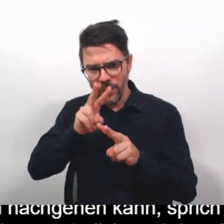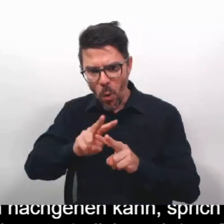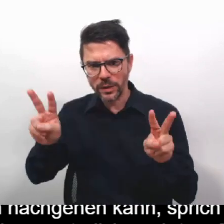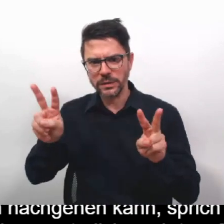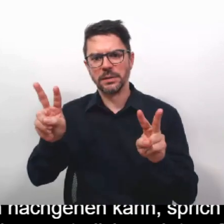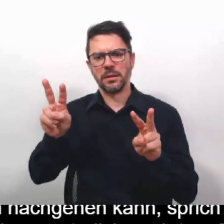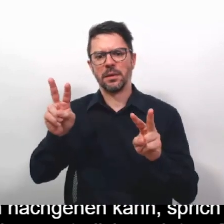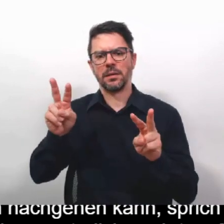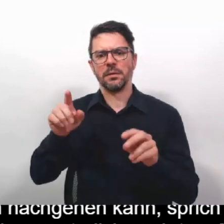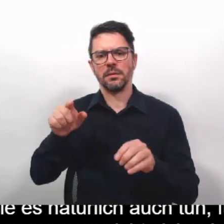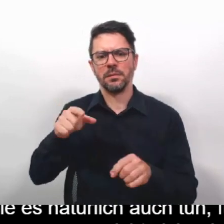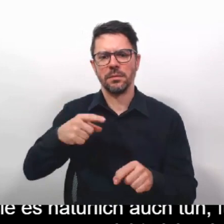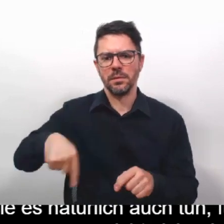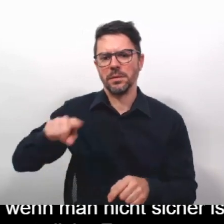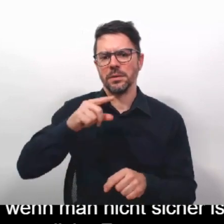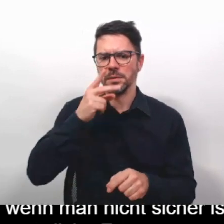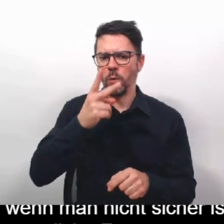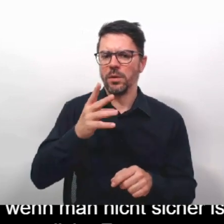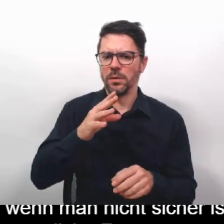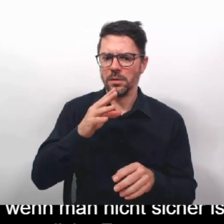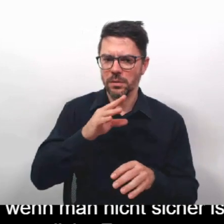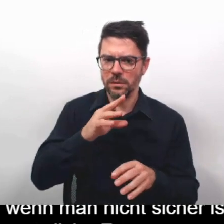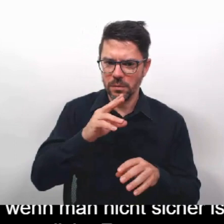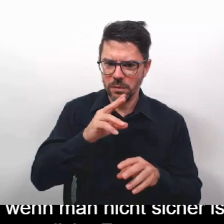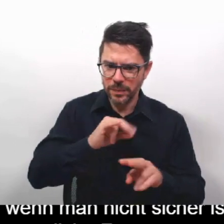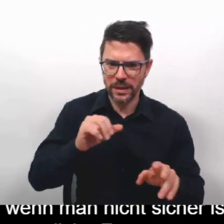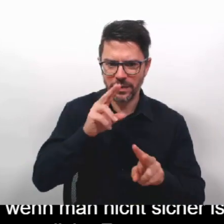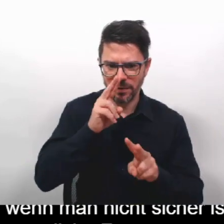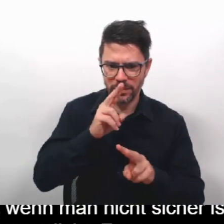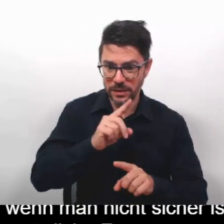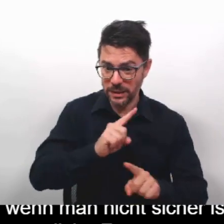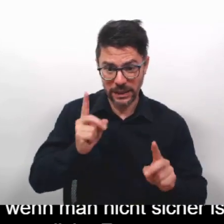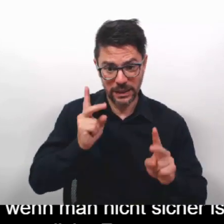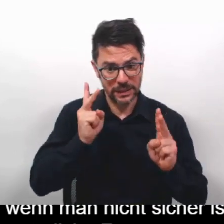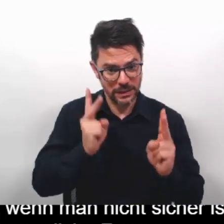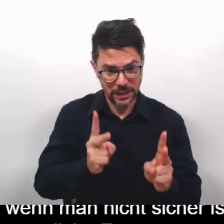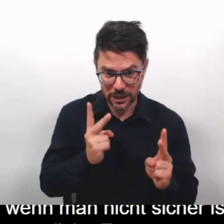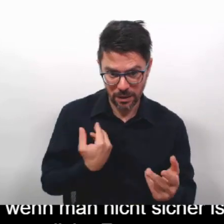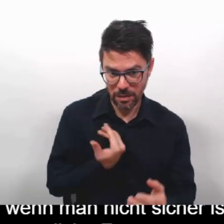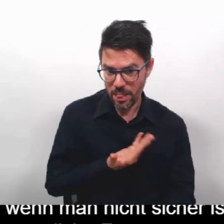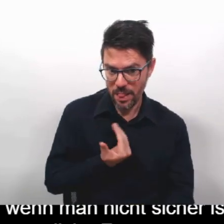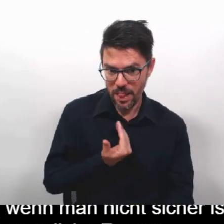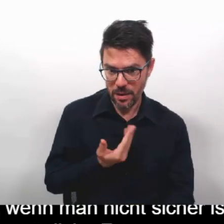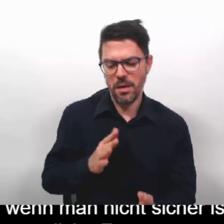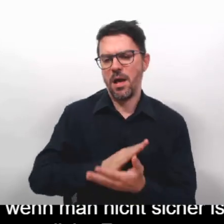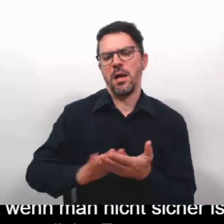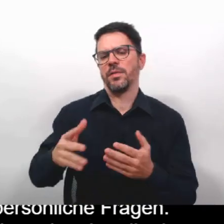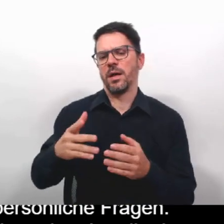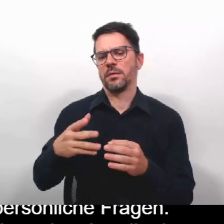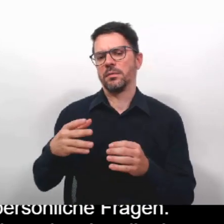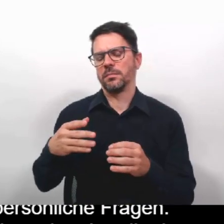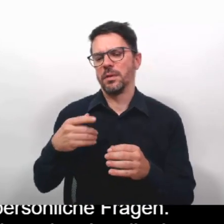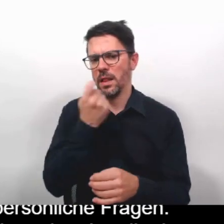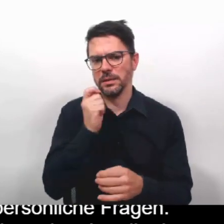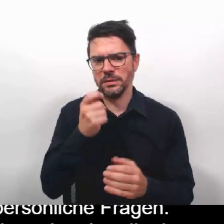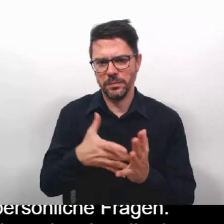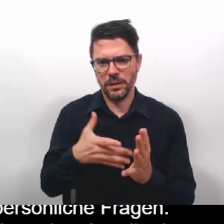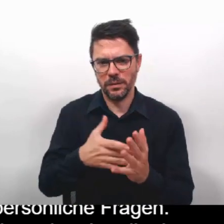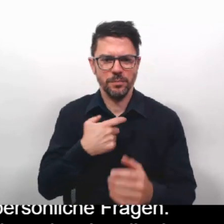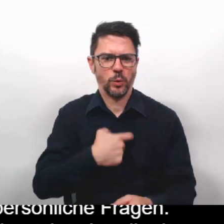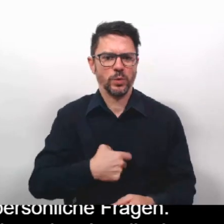Das weiß ich nicht, also das haben Sie jetzt mich gefragt. Ja, das weiß ich nicht, also die Schulen im Landkreis Berchtesgadener Land sind